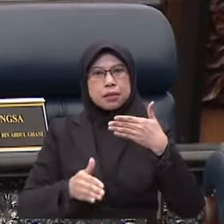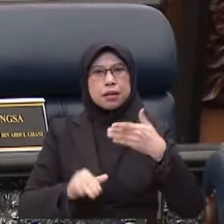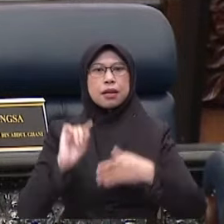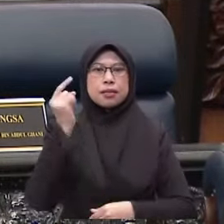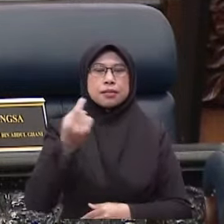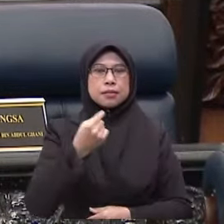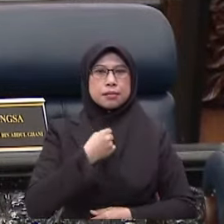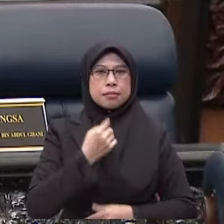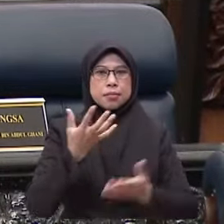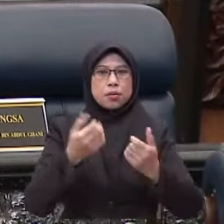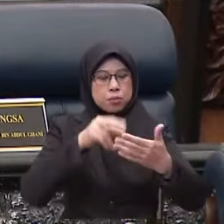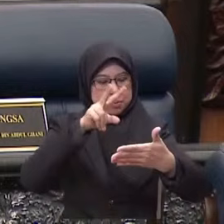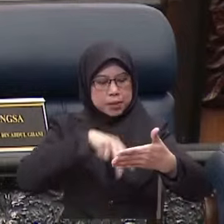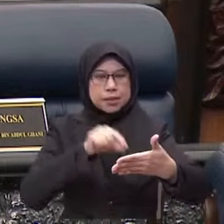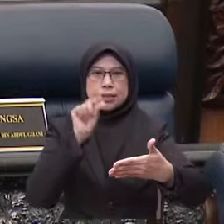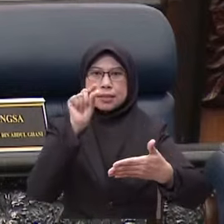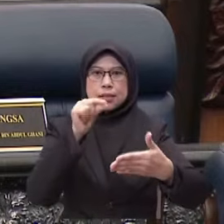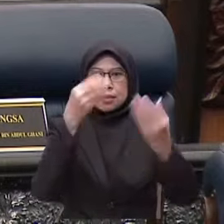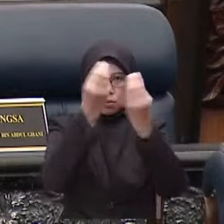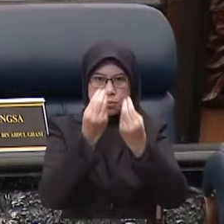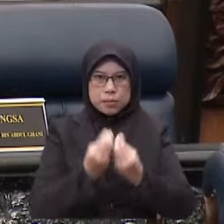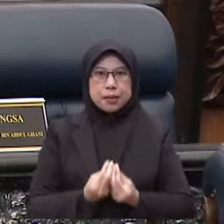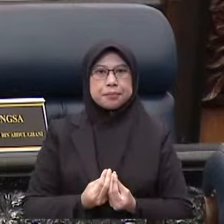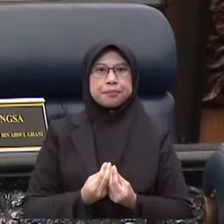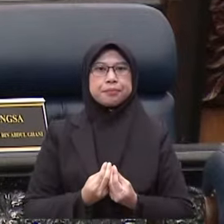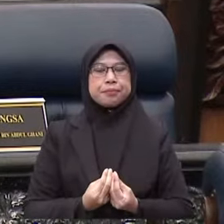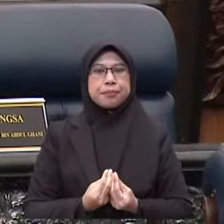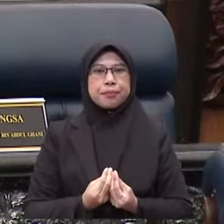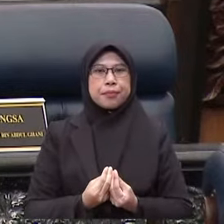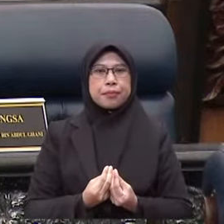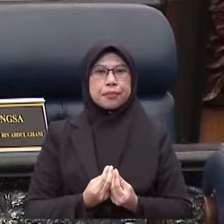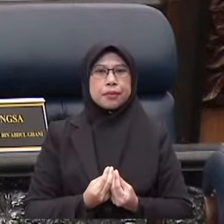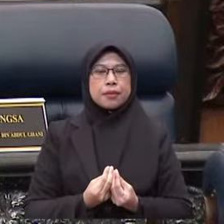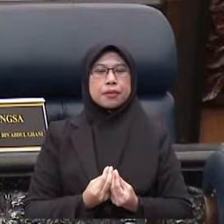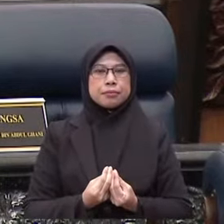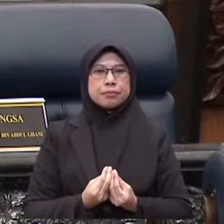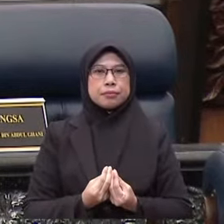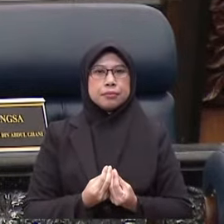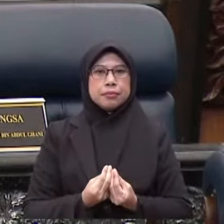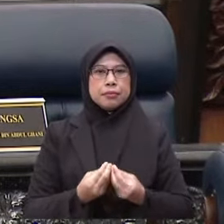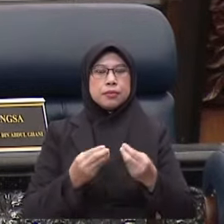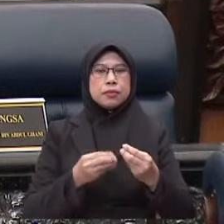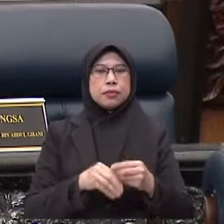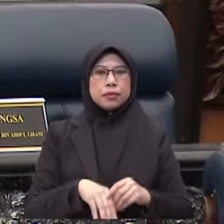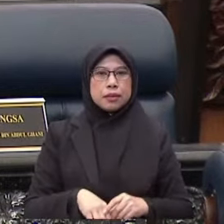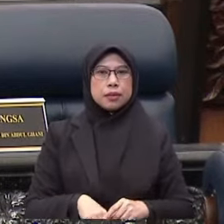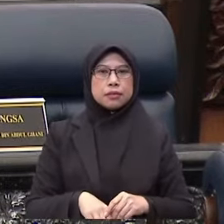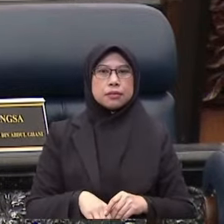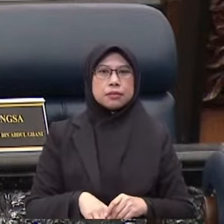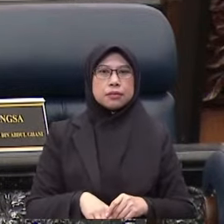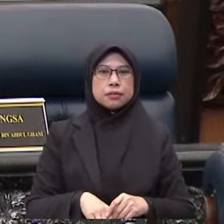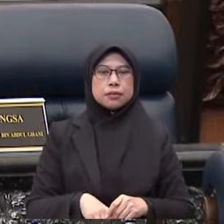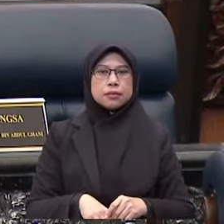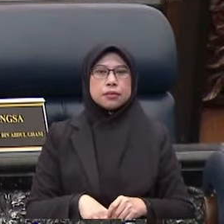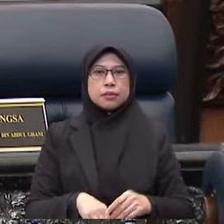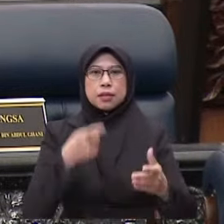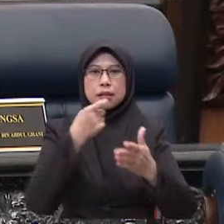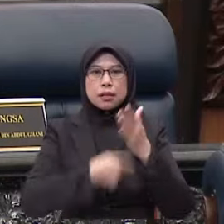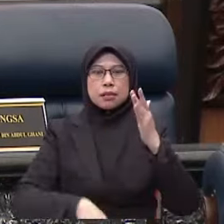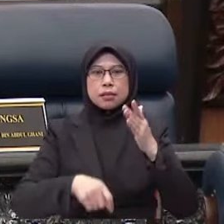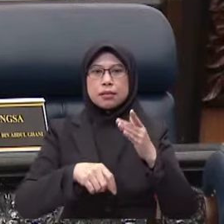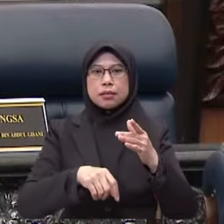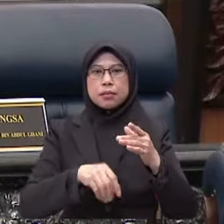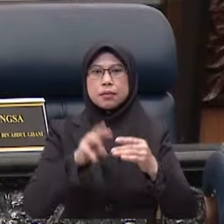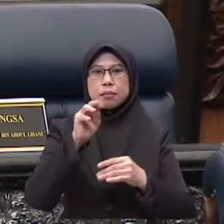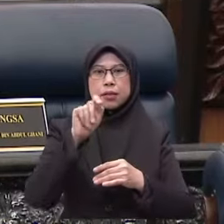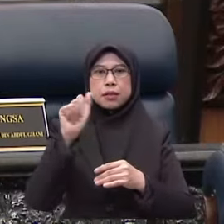cuma saya nak baca sikit statistik ini dari segi soal currency ini nilai mata Wang ini kita kena